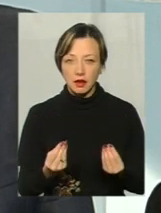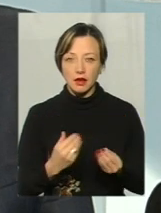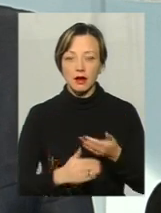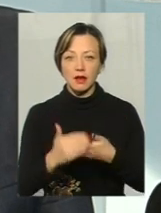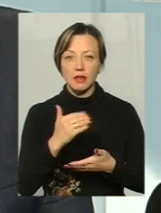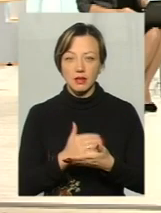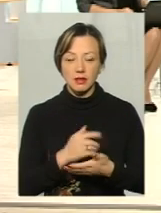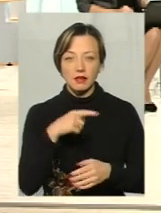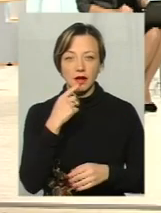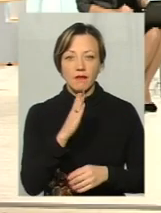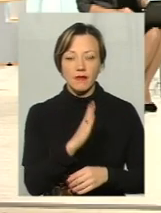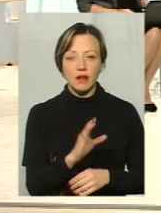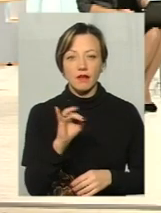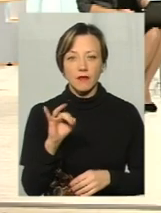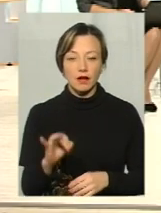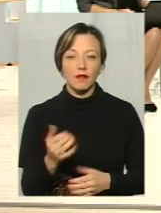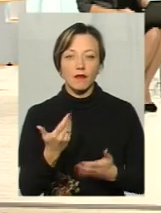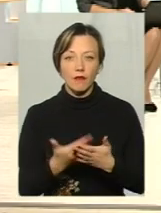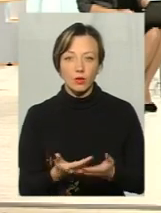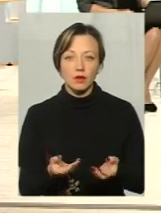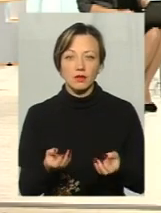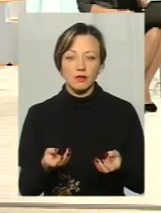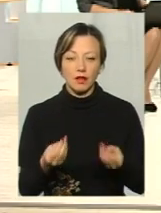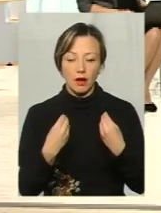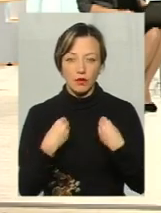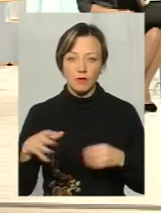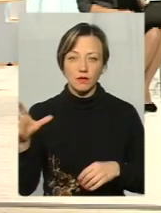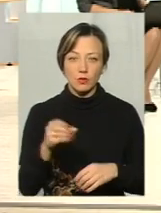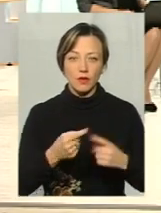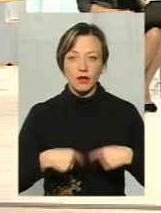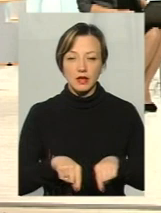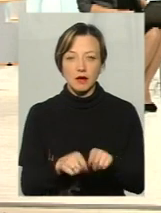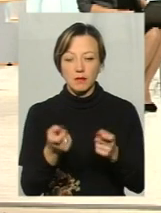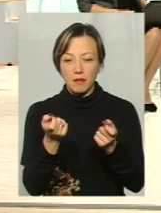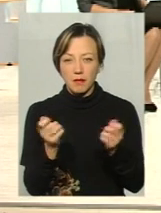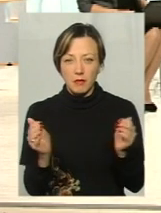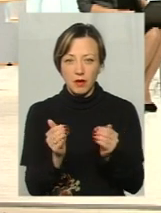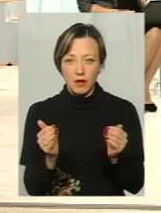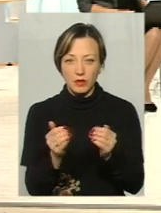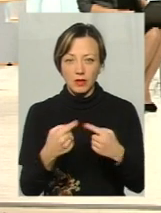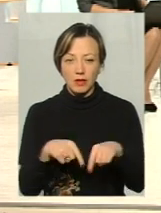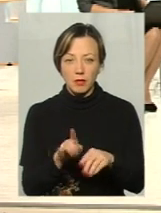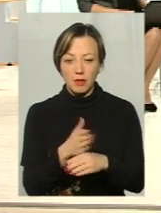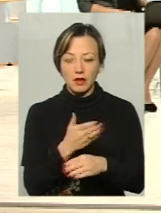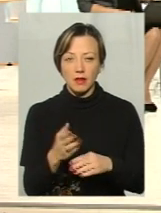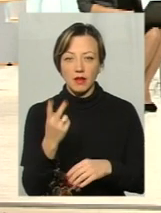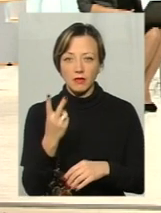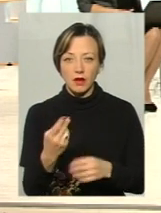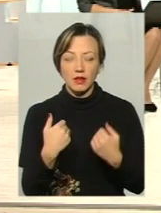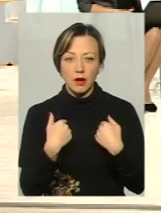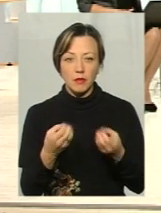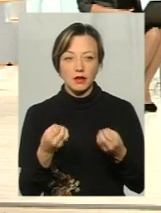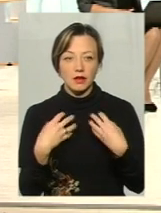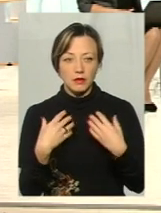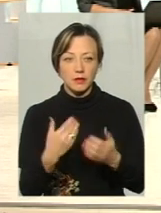Ивановна говорит, что вот нам отдают все и делание. То есть там малюсенькое отделение поделено на двое. І нам віддають